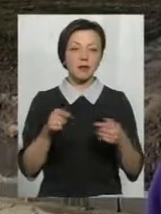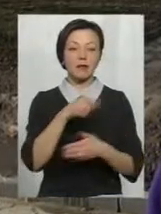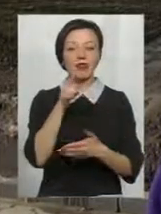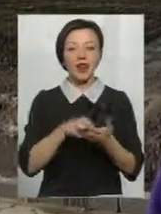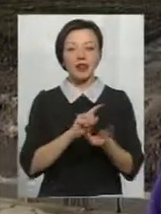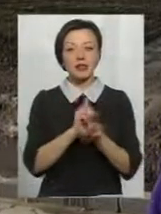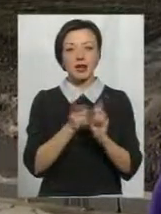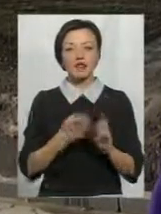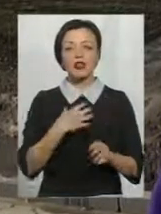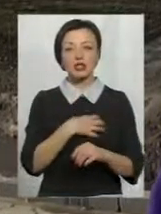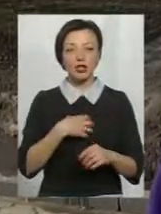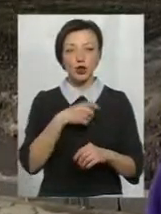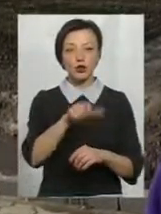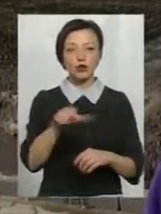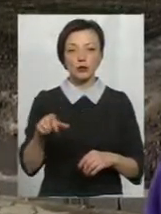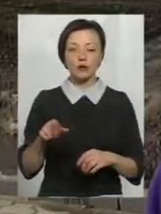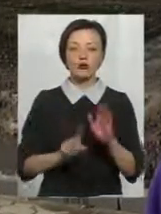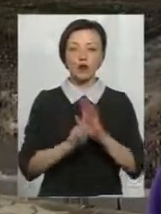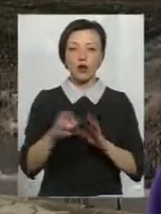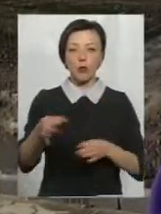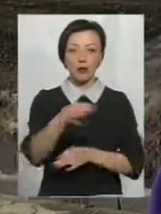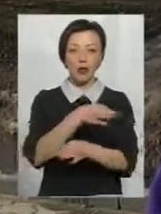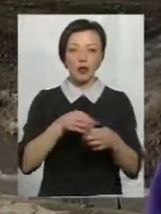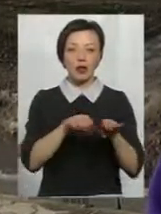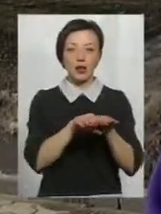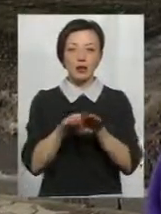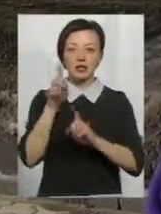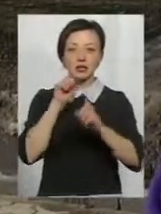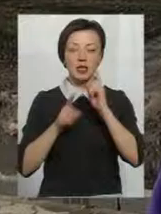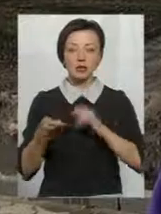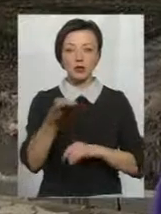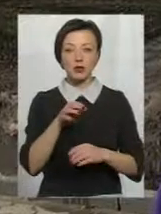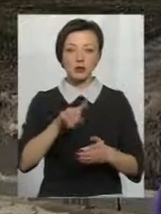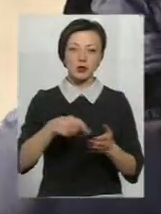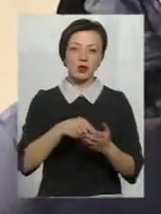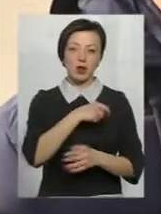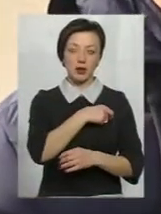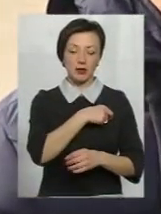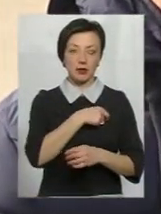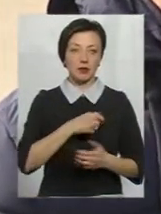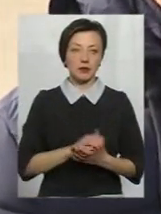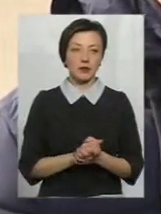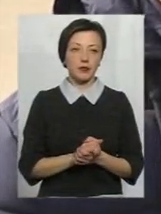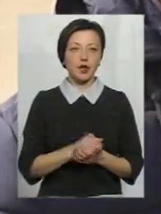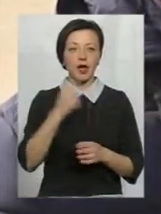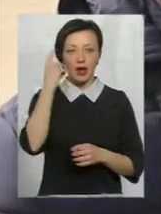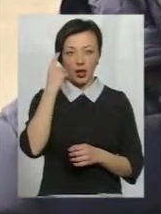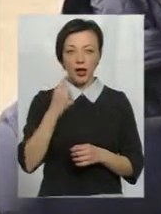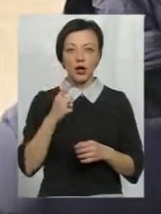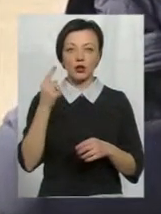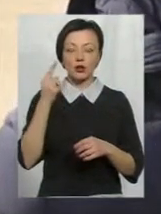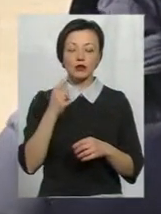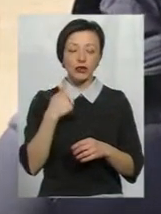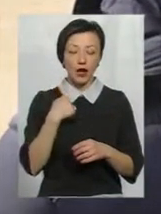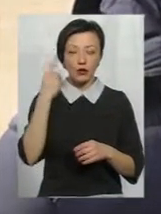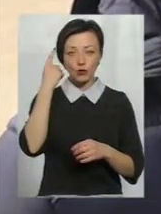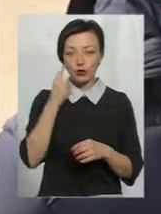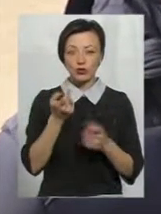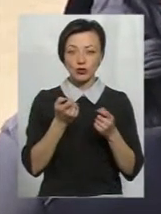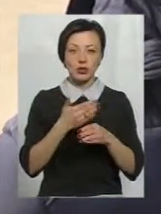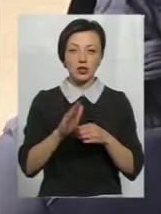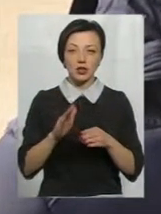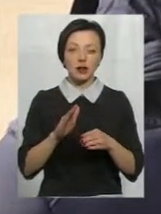яке важливим, і люди починають обговорювати вже на рівні сесій обласної або міської ради. Ну, я думаю, в якійсь частині, так. Да. Ніколи